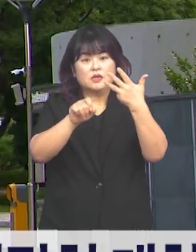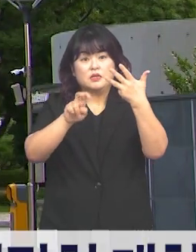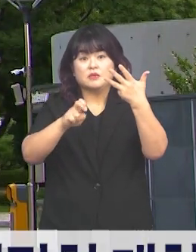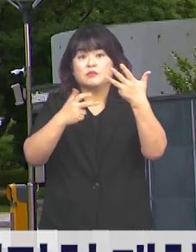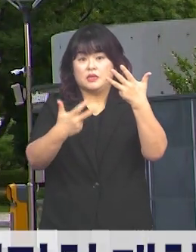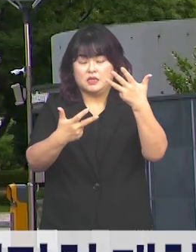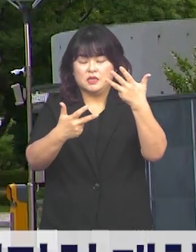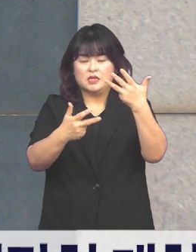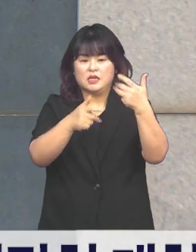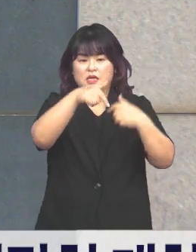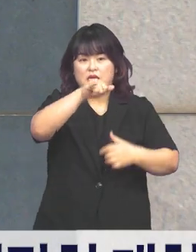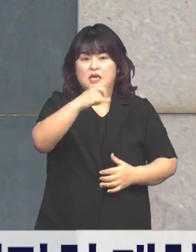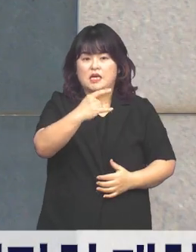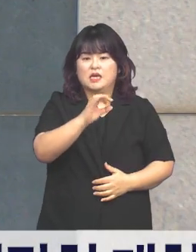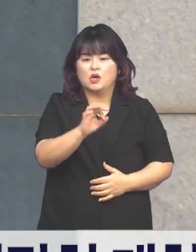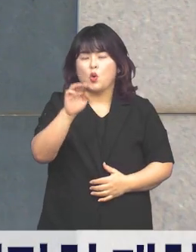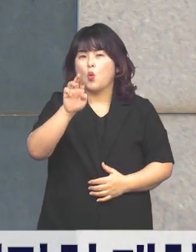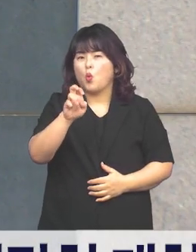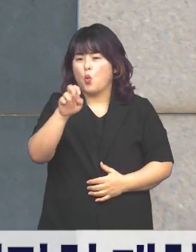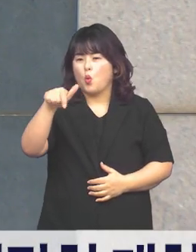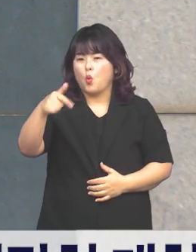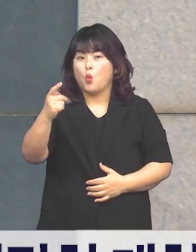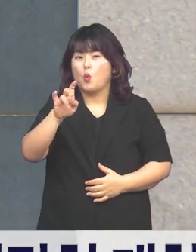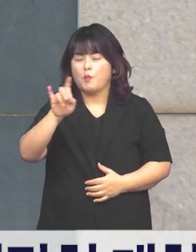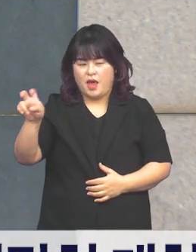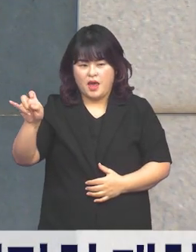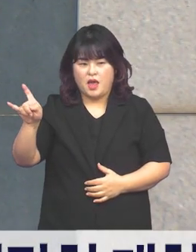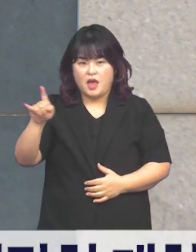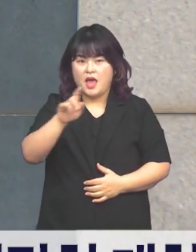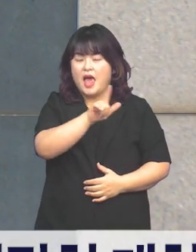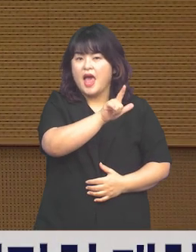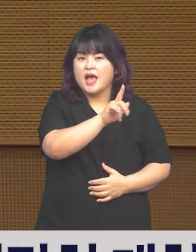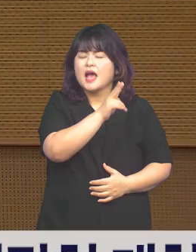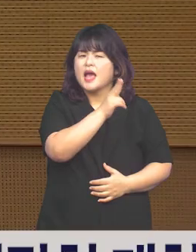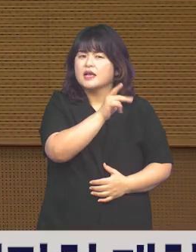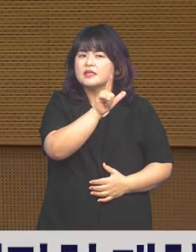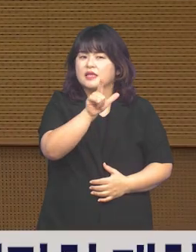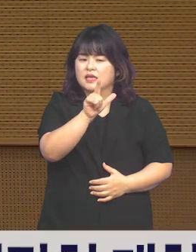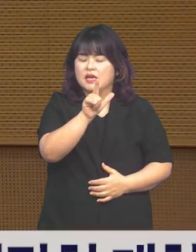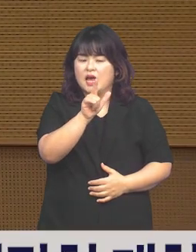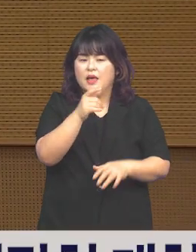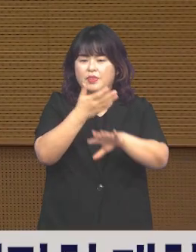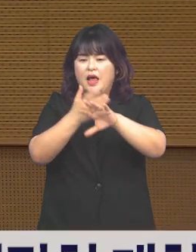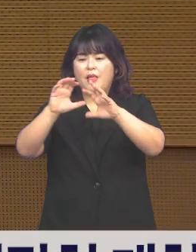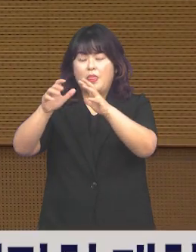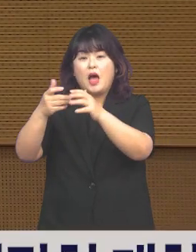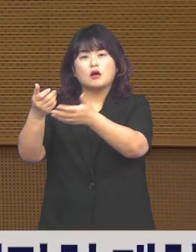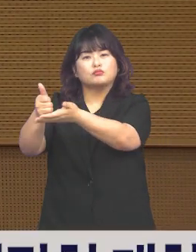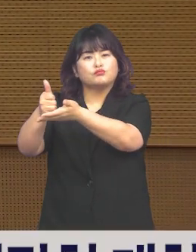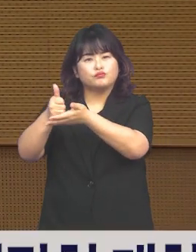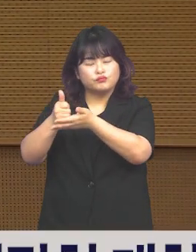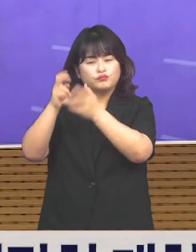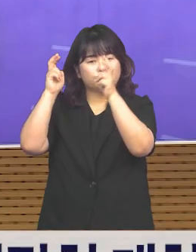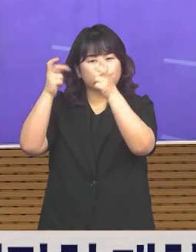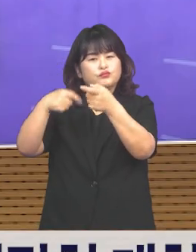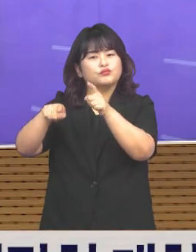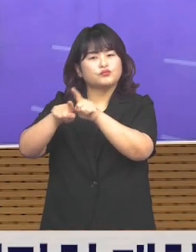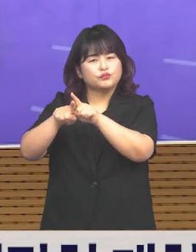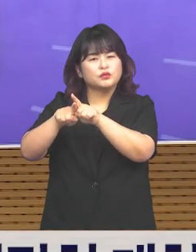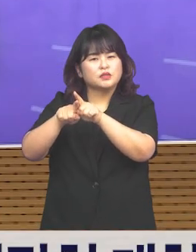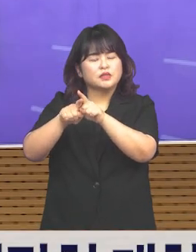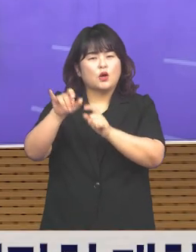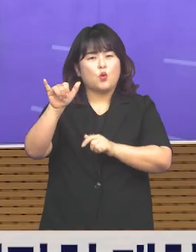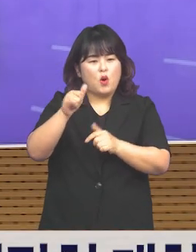용인특례시는 지난 27일 기흥구 고매동 HL 인재개발원에서 열린 해외 바이어 초청 2025년